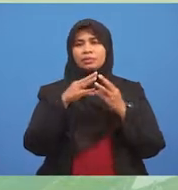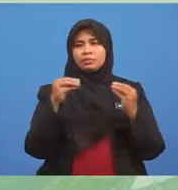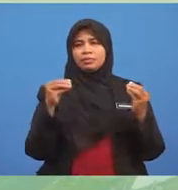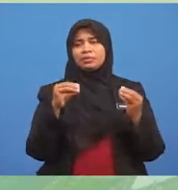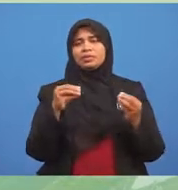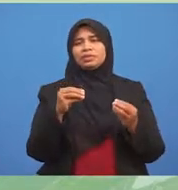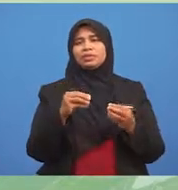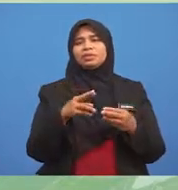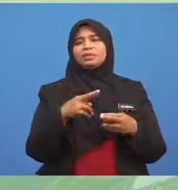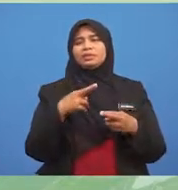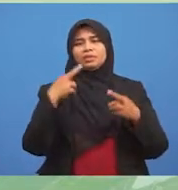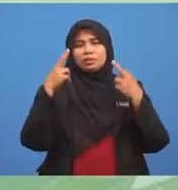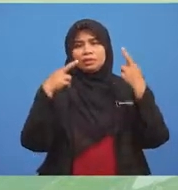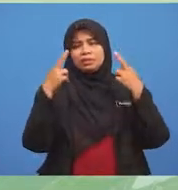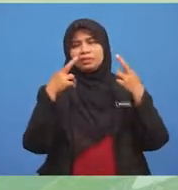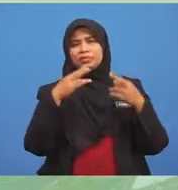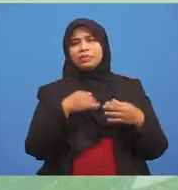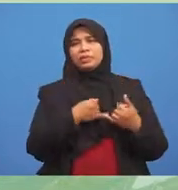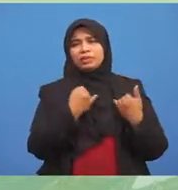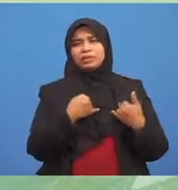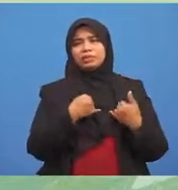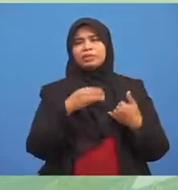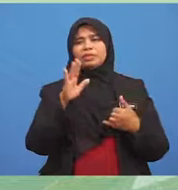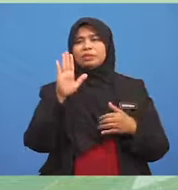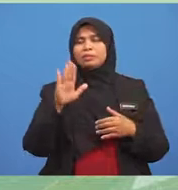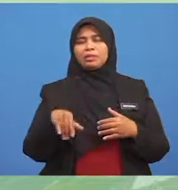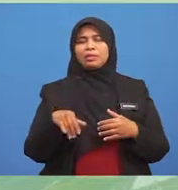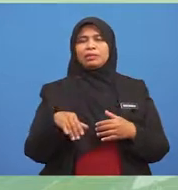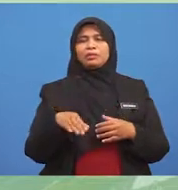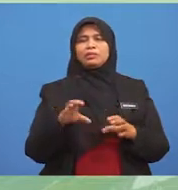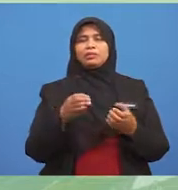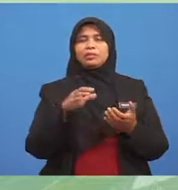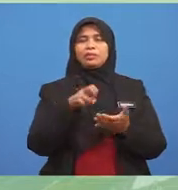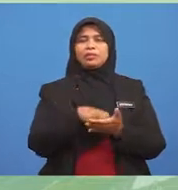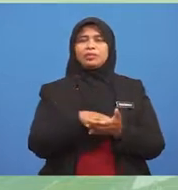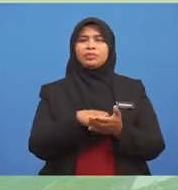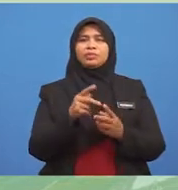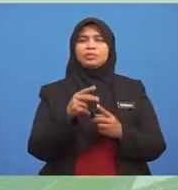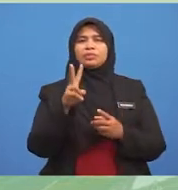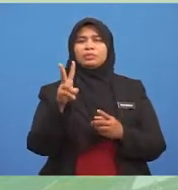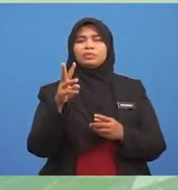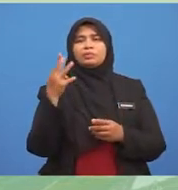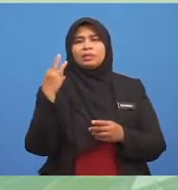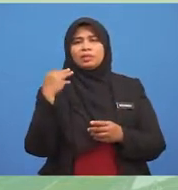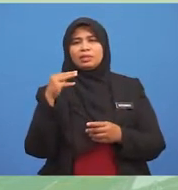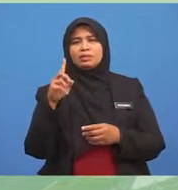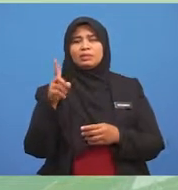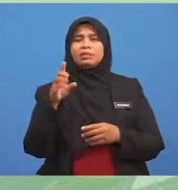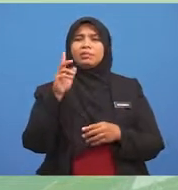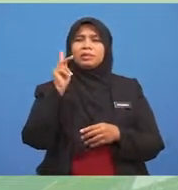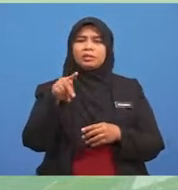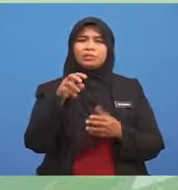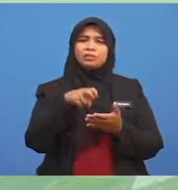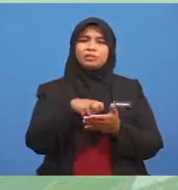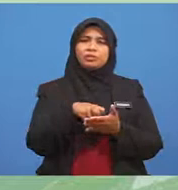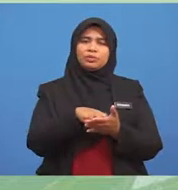menghapuskan keraguan hatinya dengan yakin belum melakukan sujud kedua. Maka, dia perlu